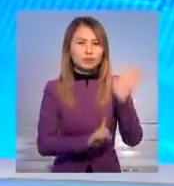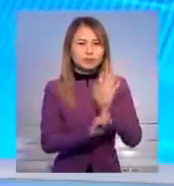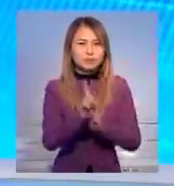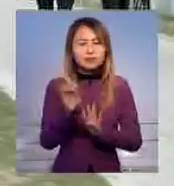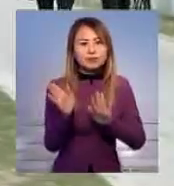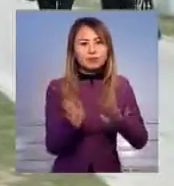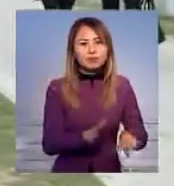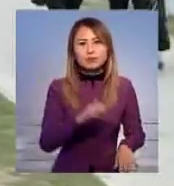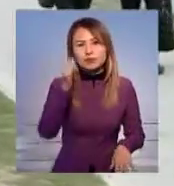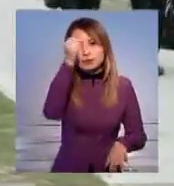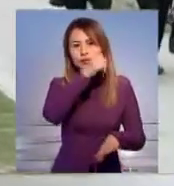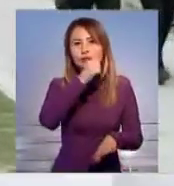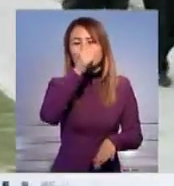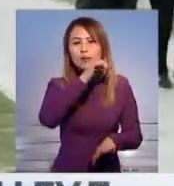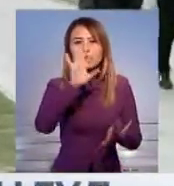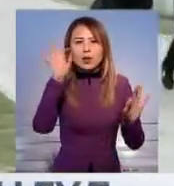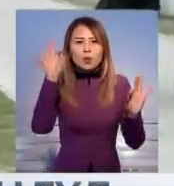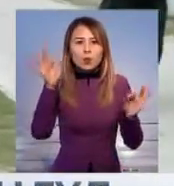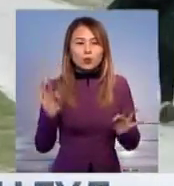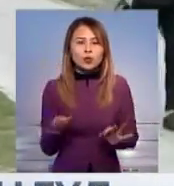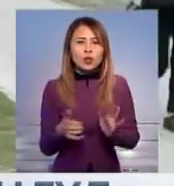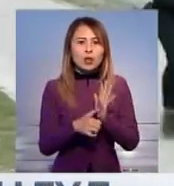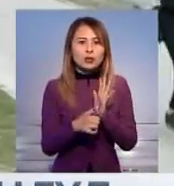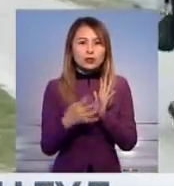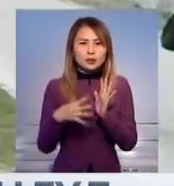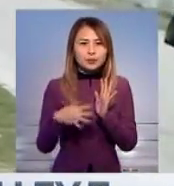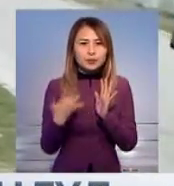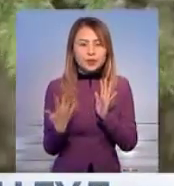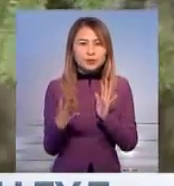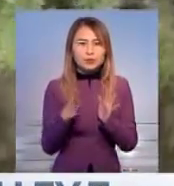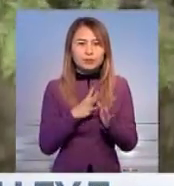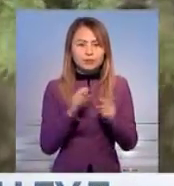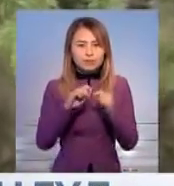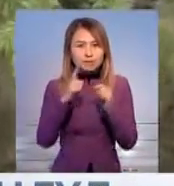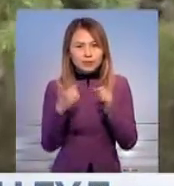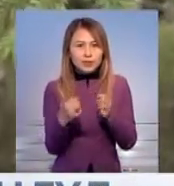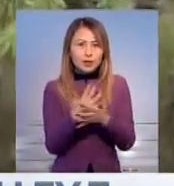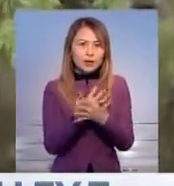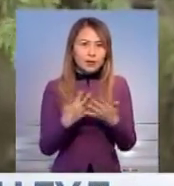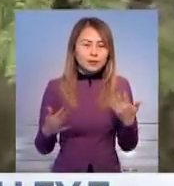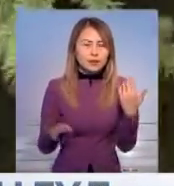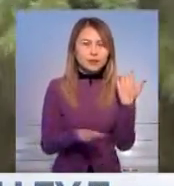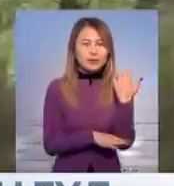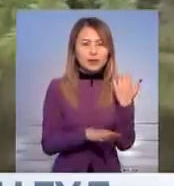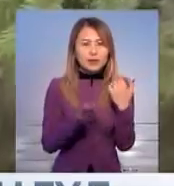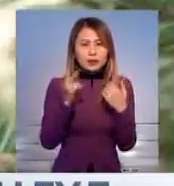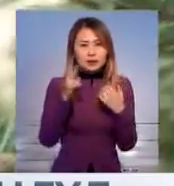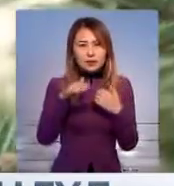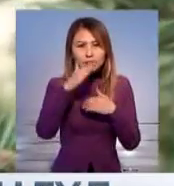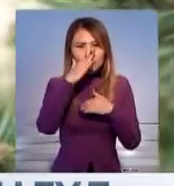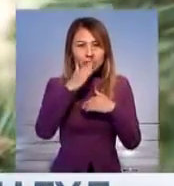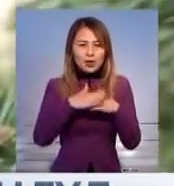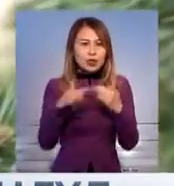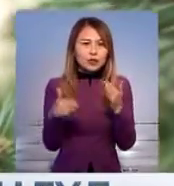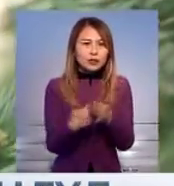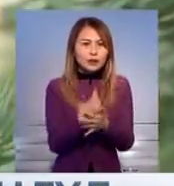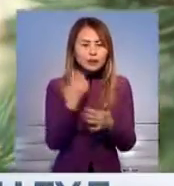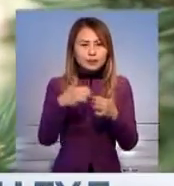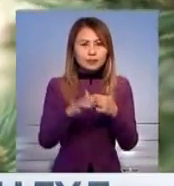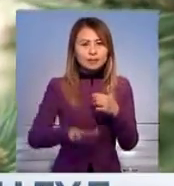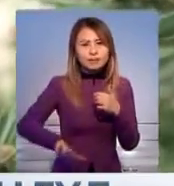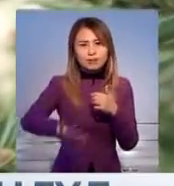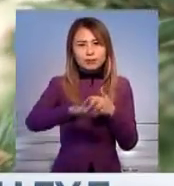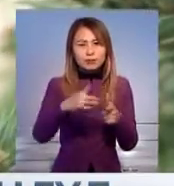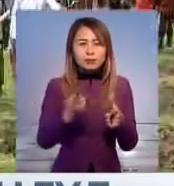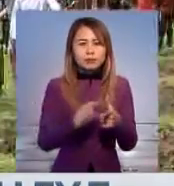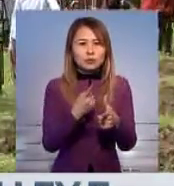кетті. Өткен жылдың күз айларында 645 түп қалған жапырақты ағаш пен 2000-ға жуық тал егілген еді. Әсіресе жаңа шағын аудандарға жасыл